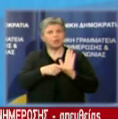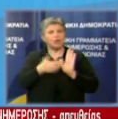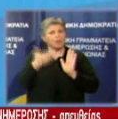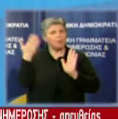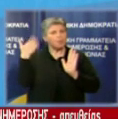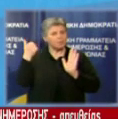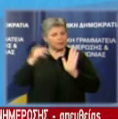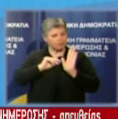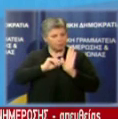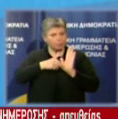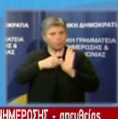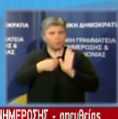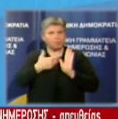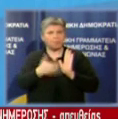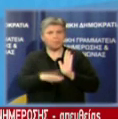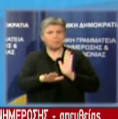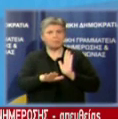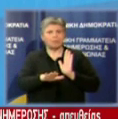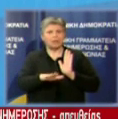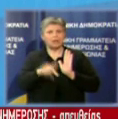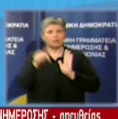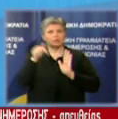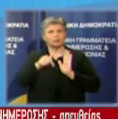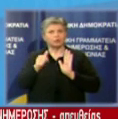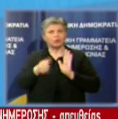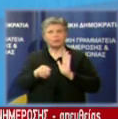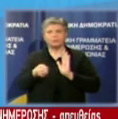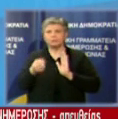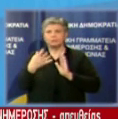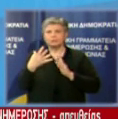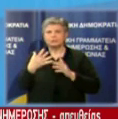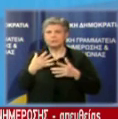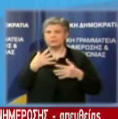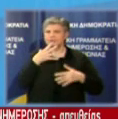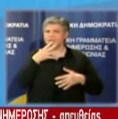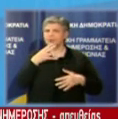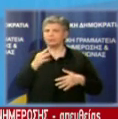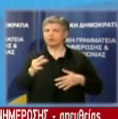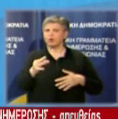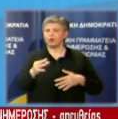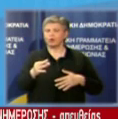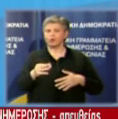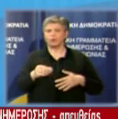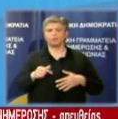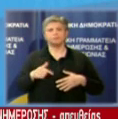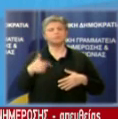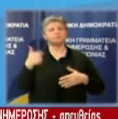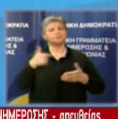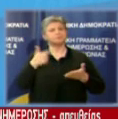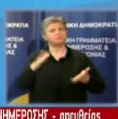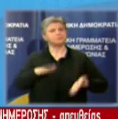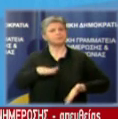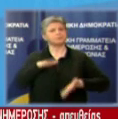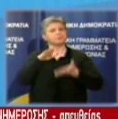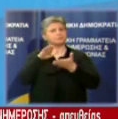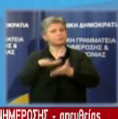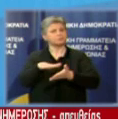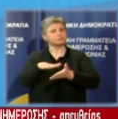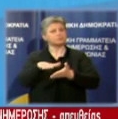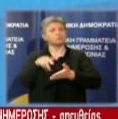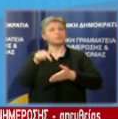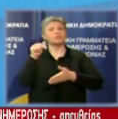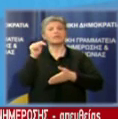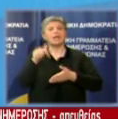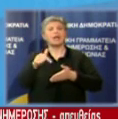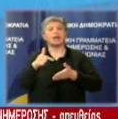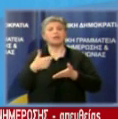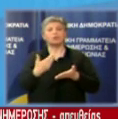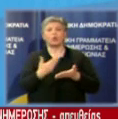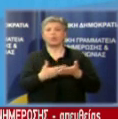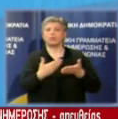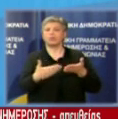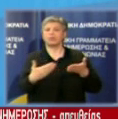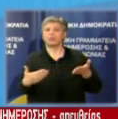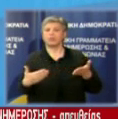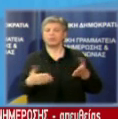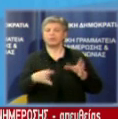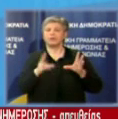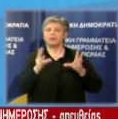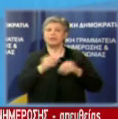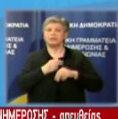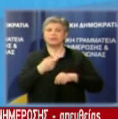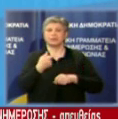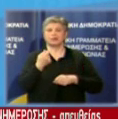συμφωνήσαμε, με δεδομένο και με στοιχεία οικονομικά τα οποία παρουσιάστηκαν και δείχνουν ότι τα στοιχεία πάνω στα